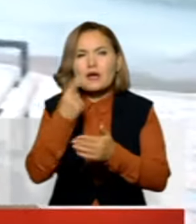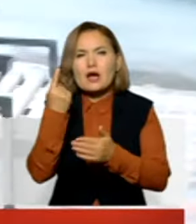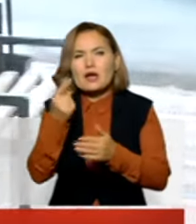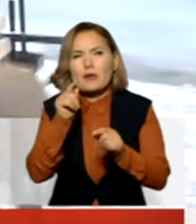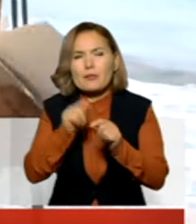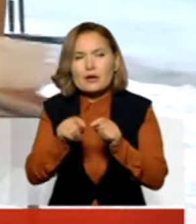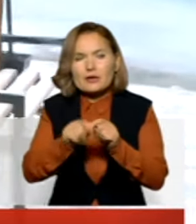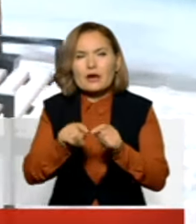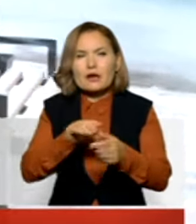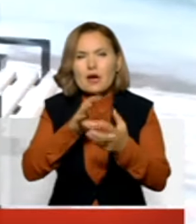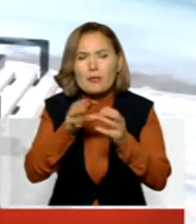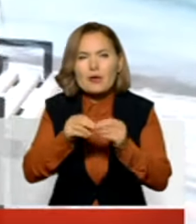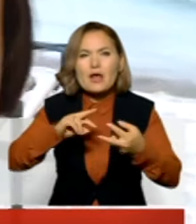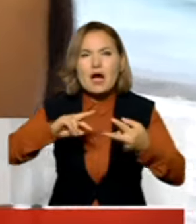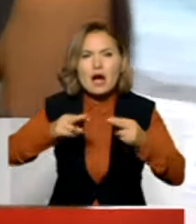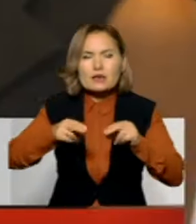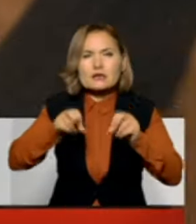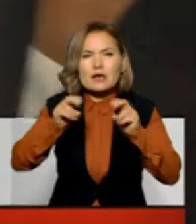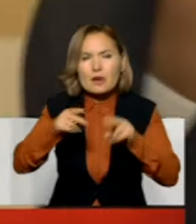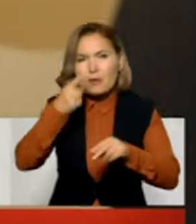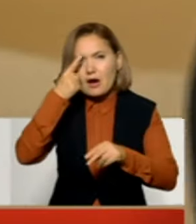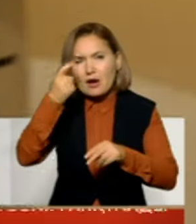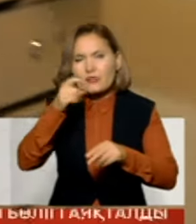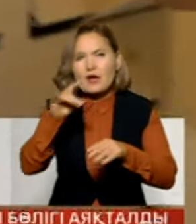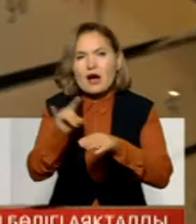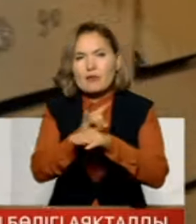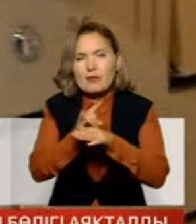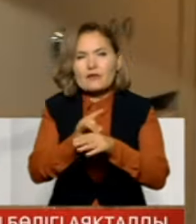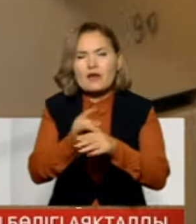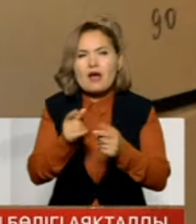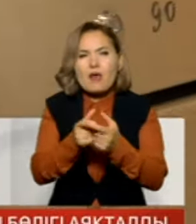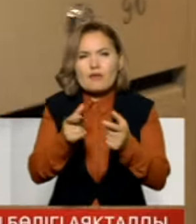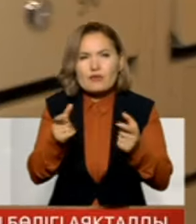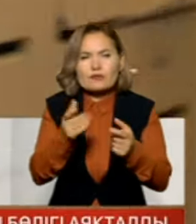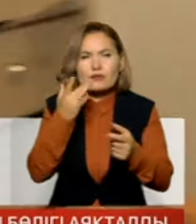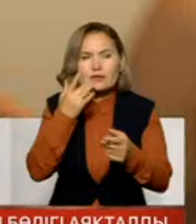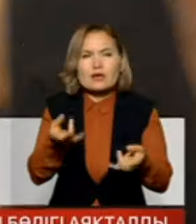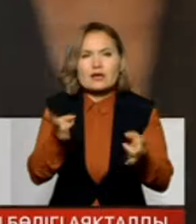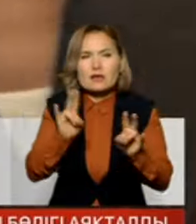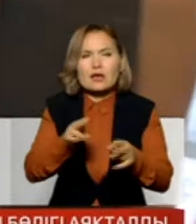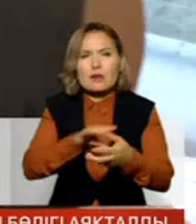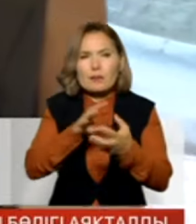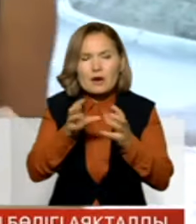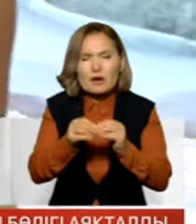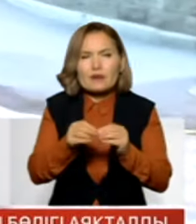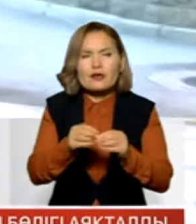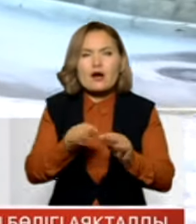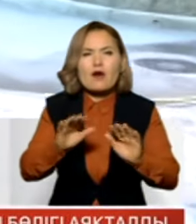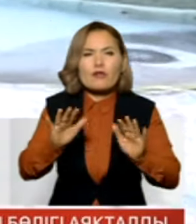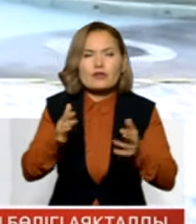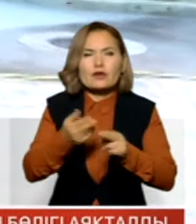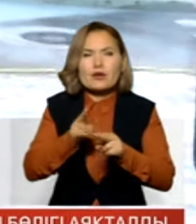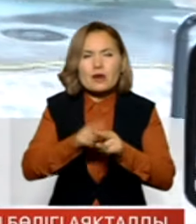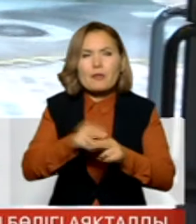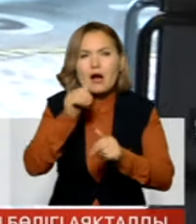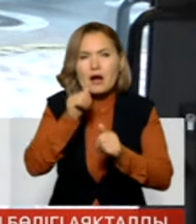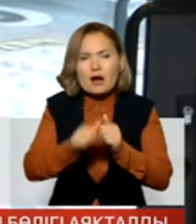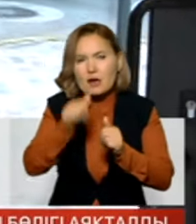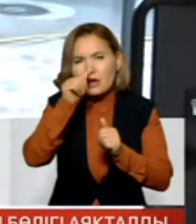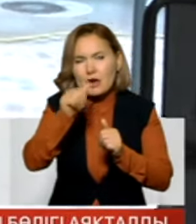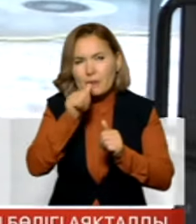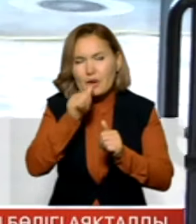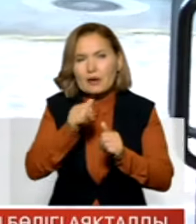тексеру немесе оны ауыстыру туралы хабарлама қалдырады. Егер оны елемеген жағдайда, ай сайынғы